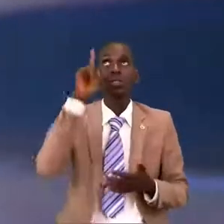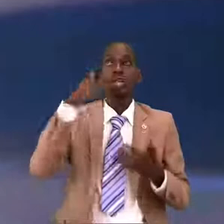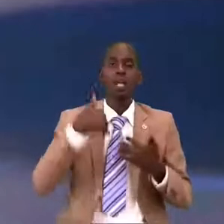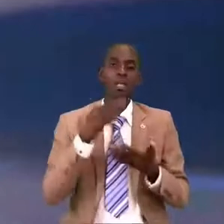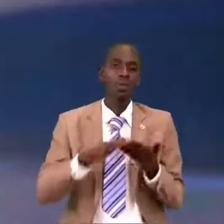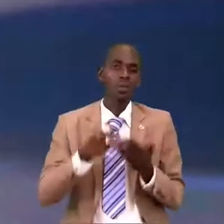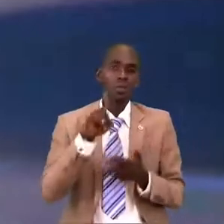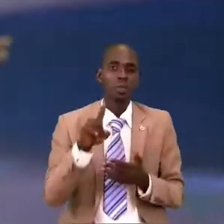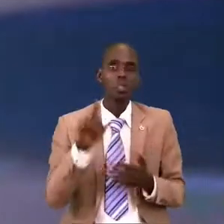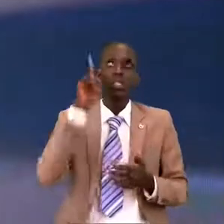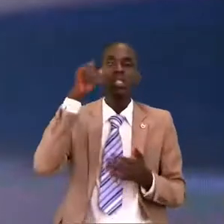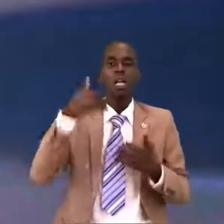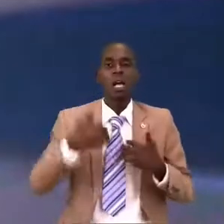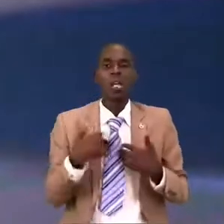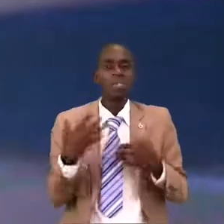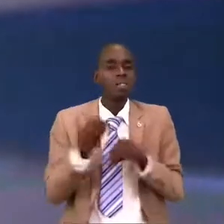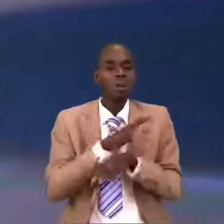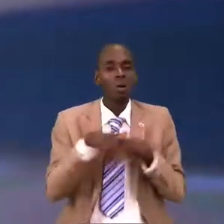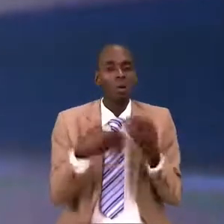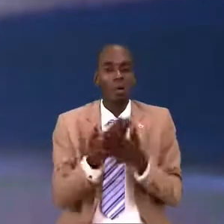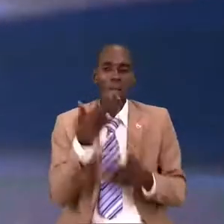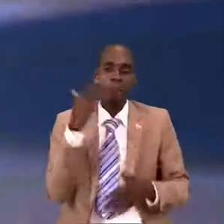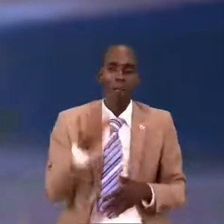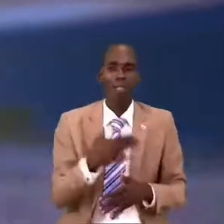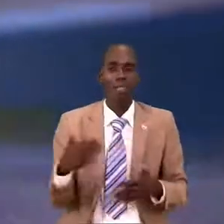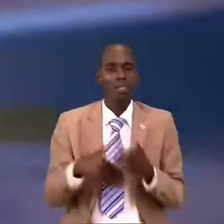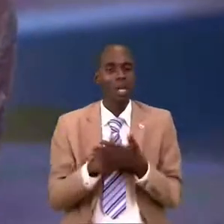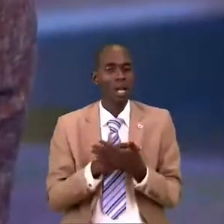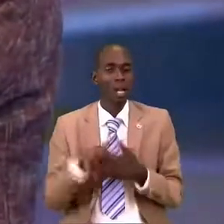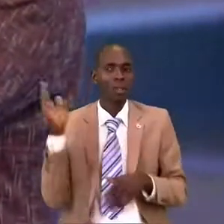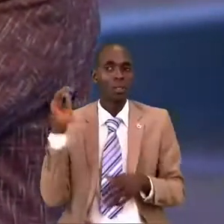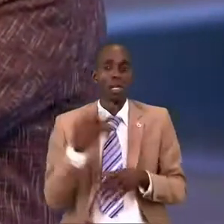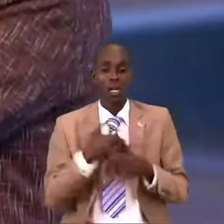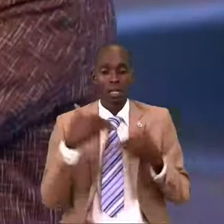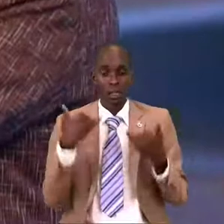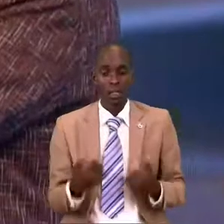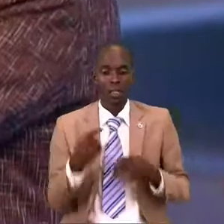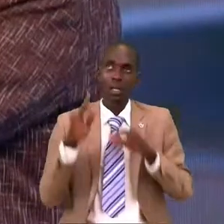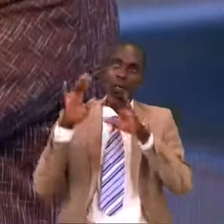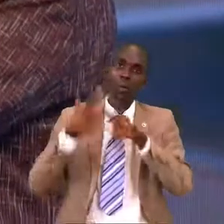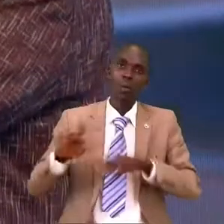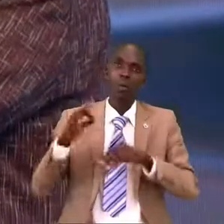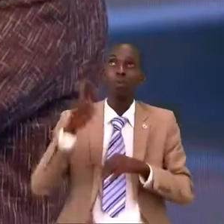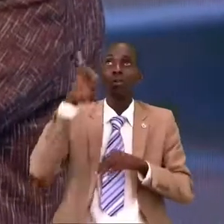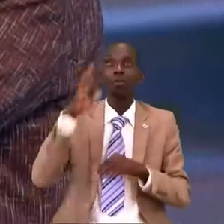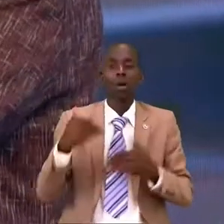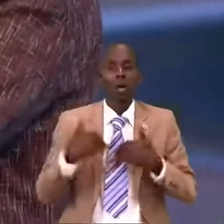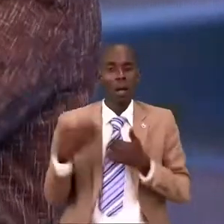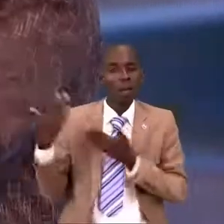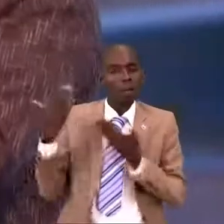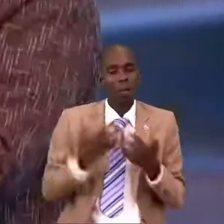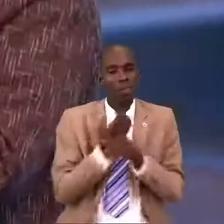la miséricorde de Dieu t'a apporté le salut. La miséricorde de Dieu t'a appelé la purification, la